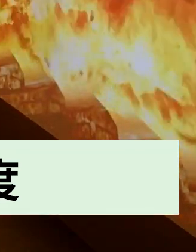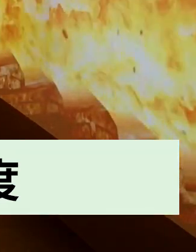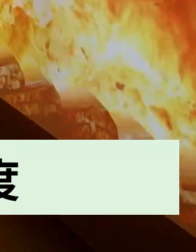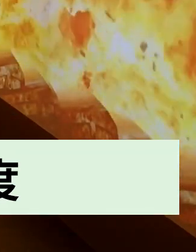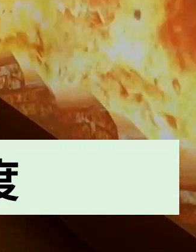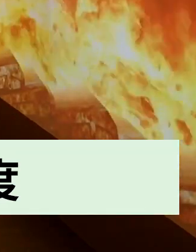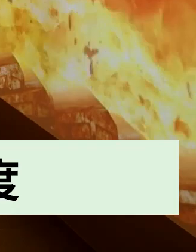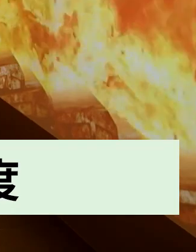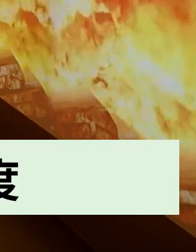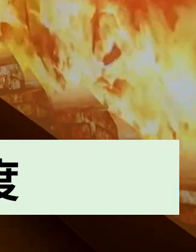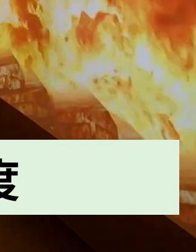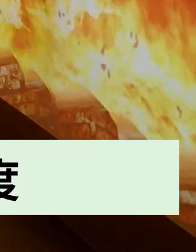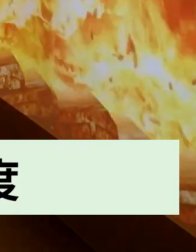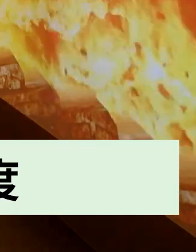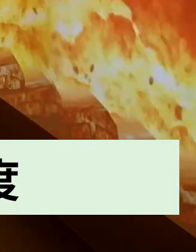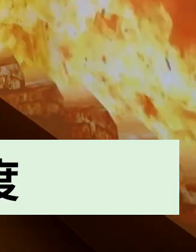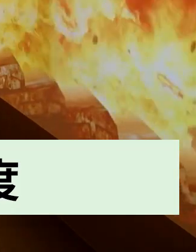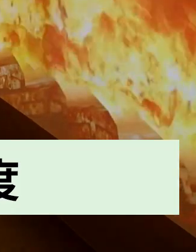えくださいね。